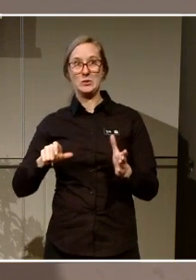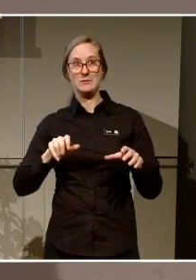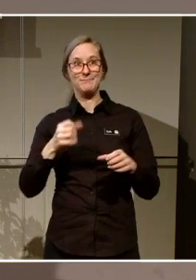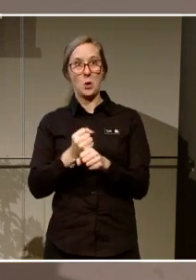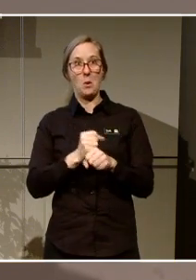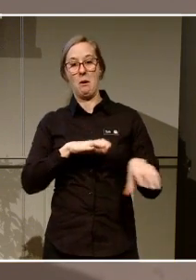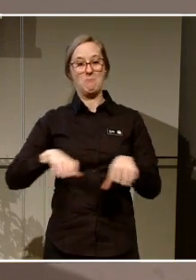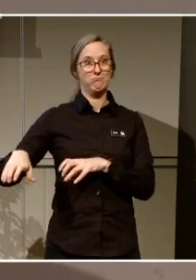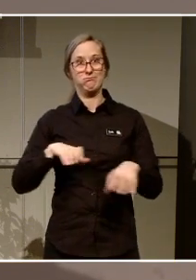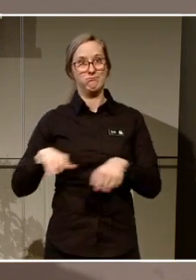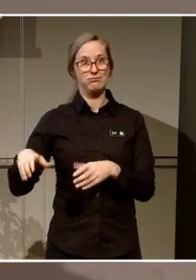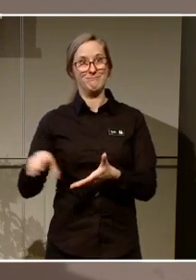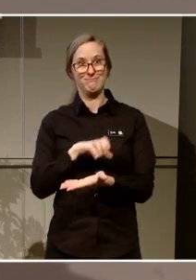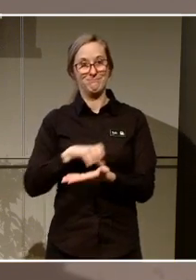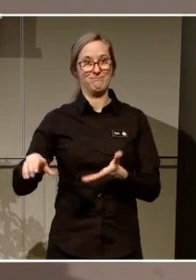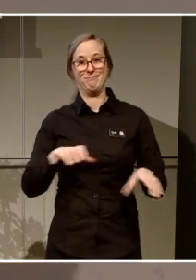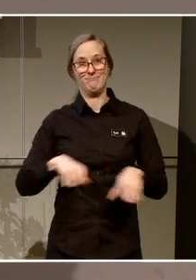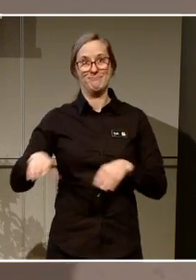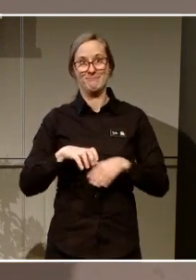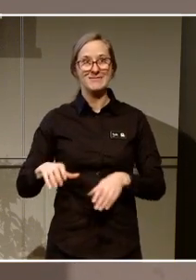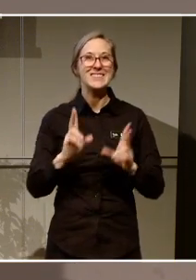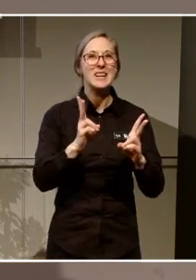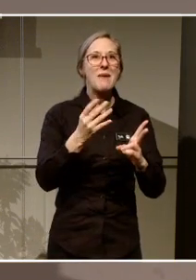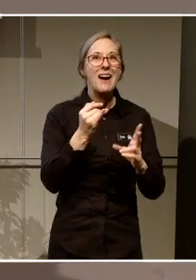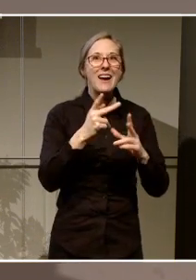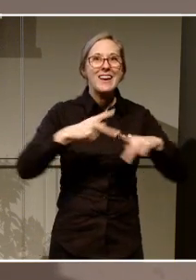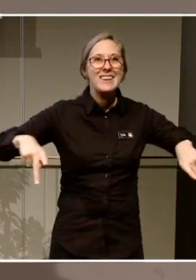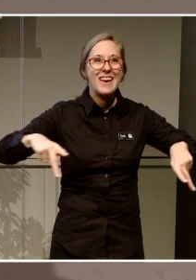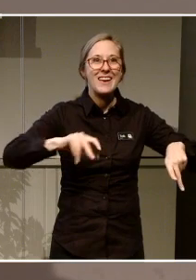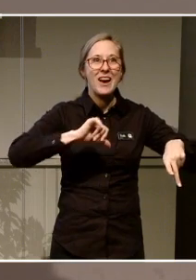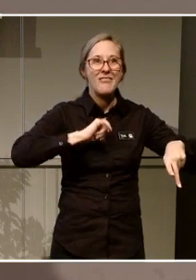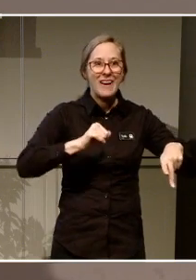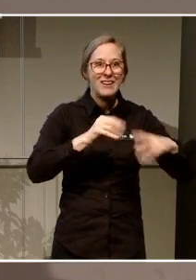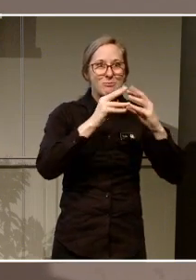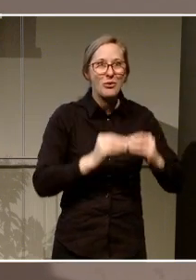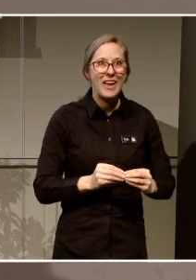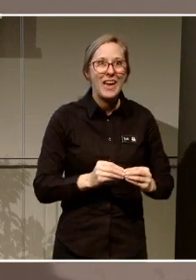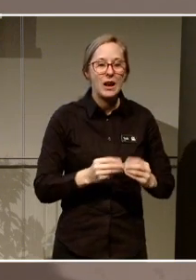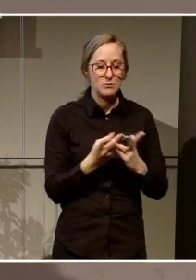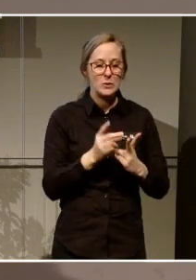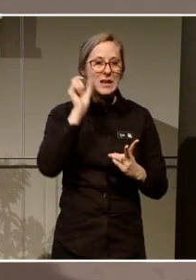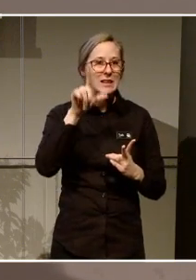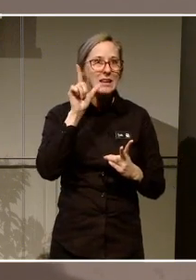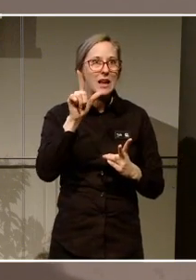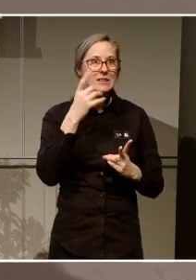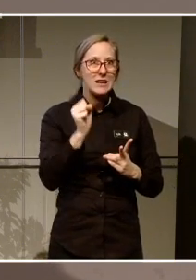som IKEA med självmontage och platta paket. Så digitalisering förändrar på många sätt hur vi jobbar.